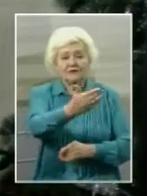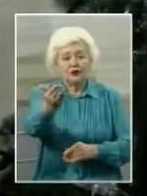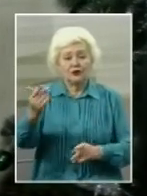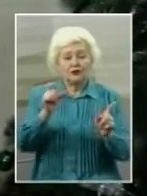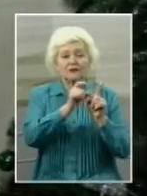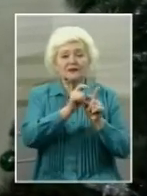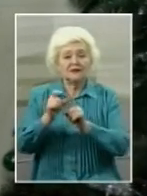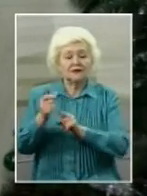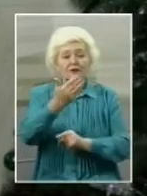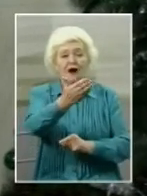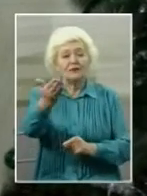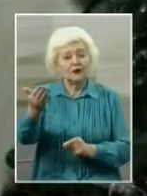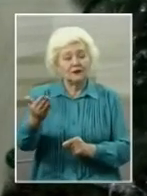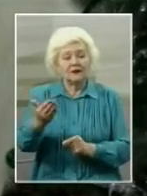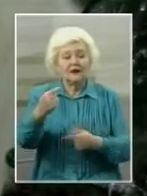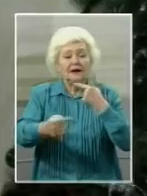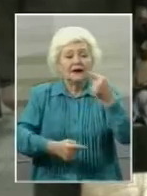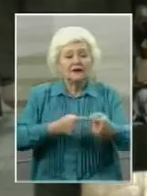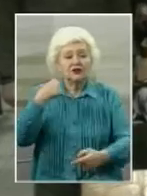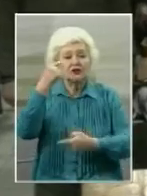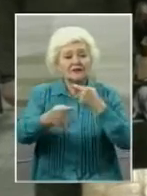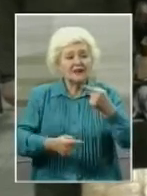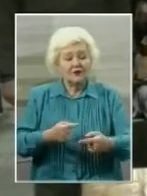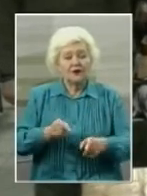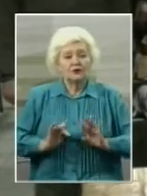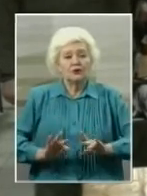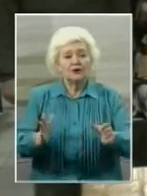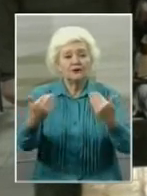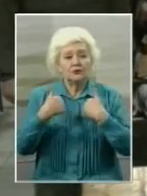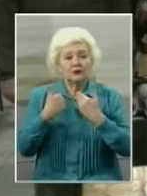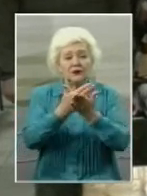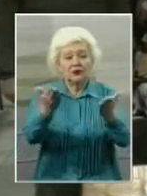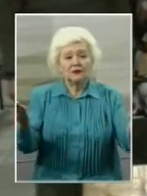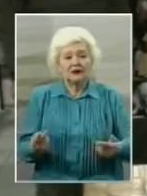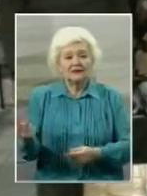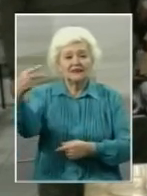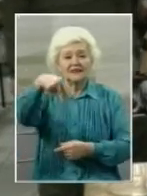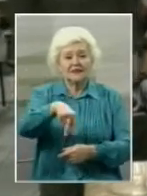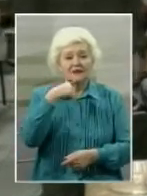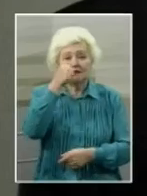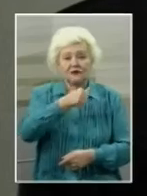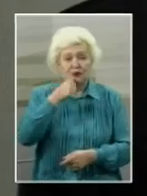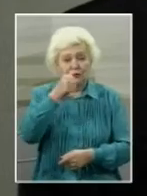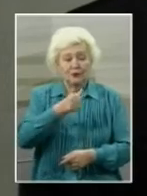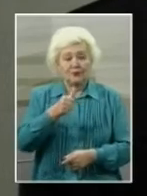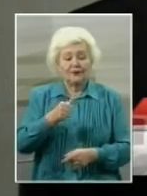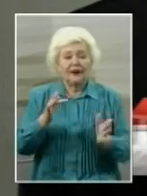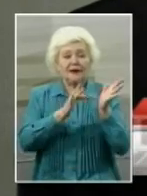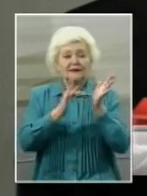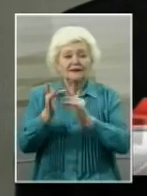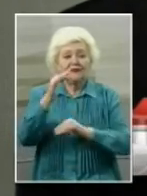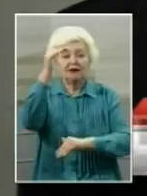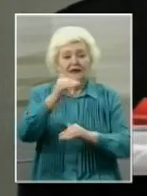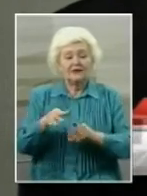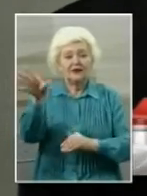Ці слова, вони через всі віки йдуть до нас. Вже 2000 років. Святий вечір – це